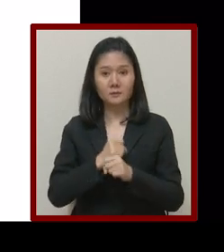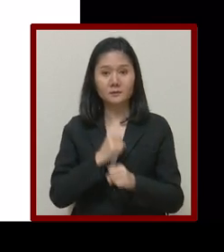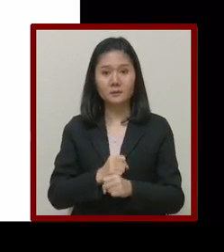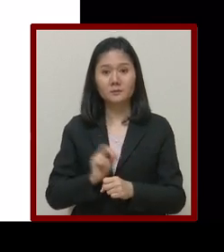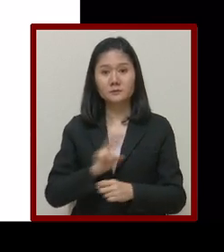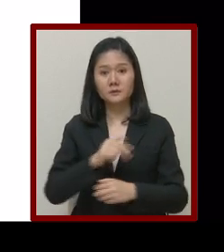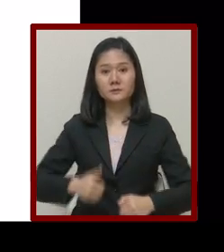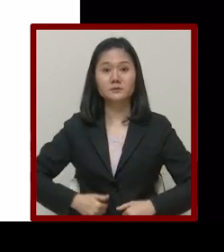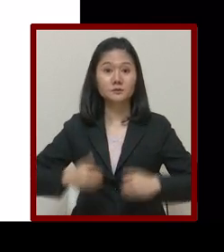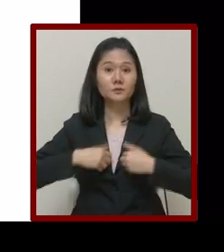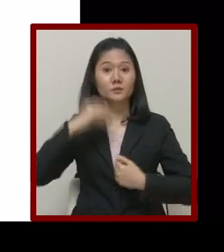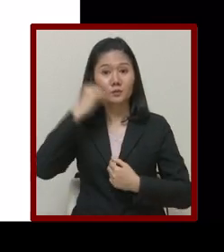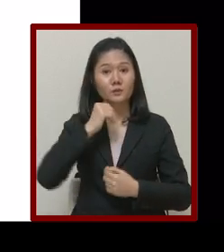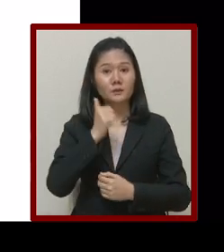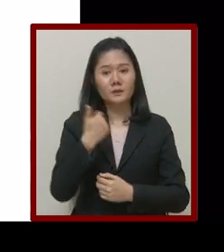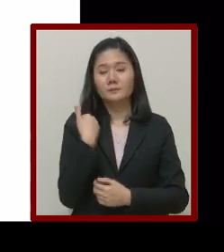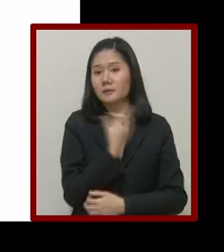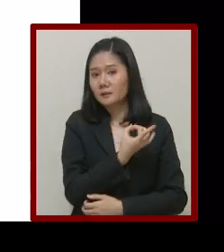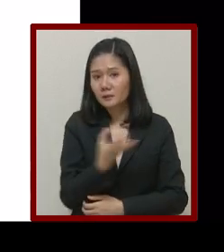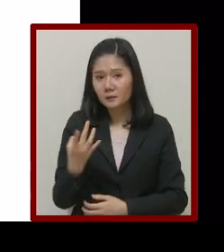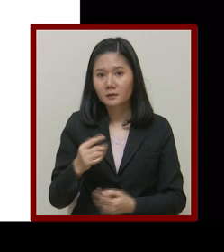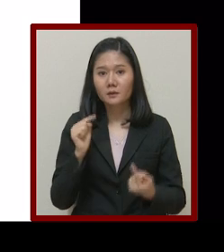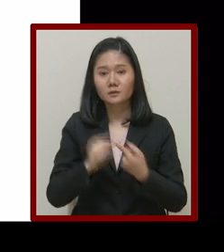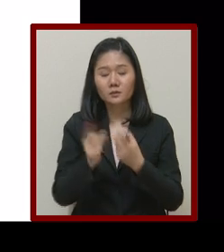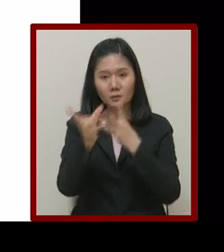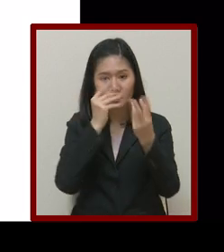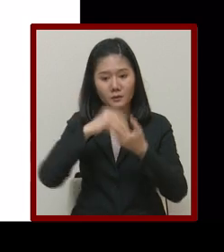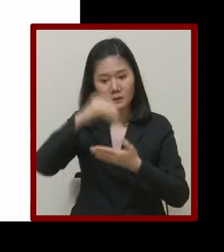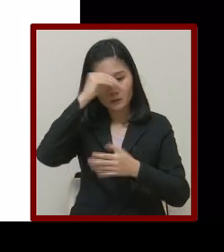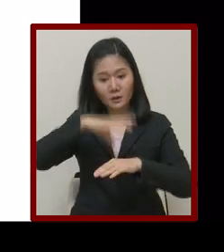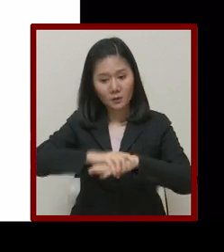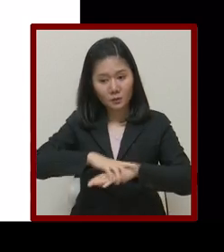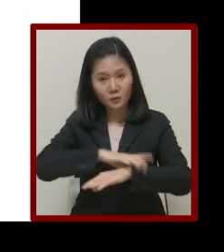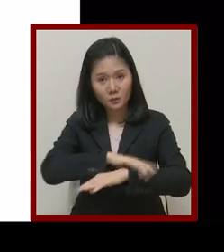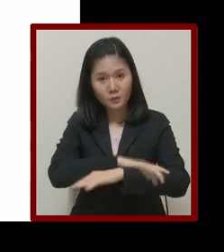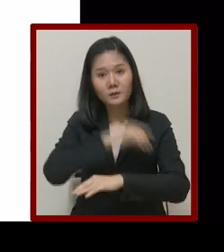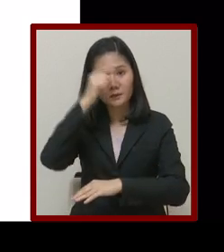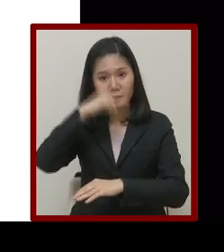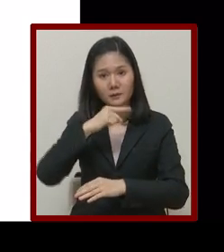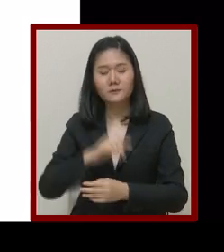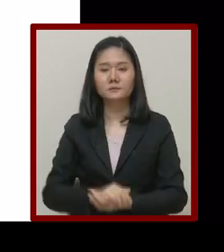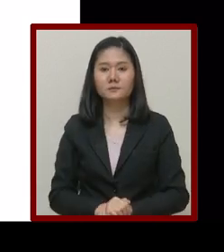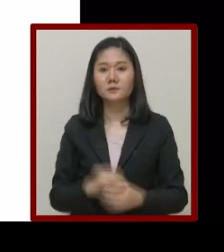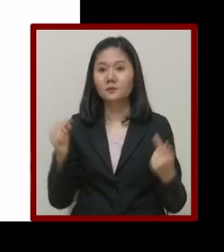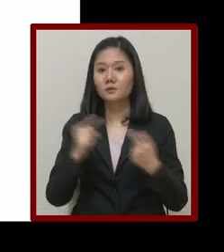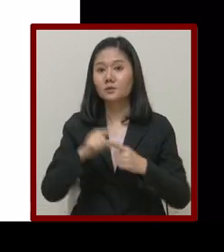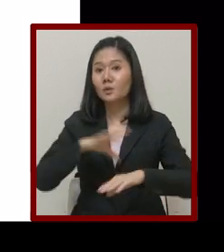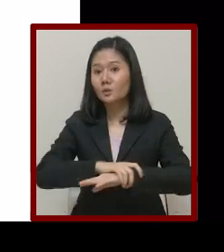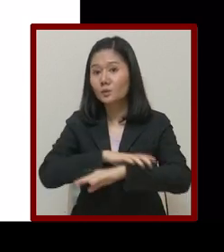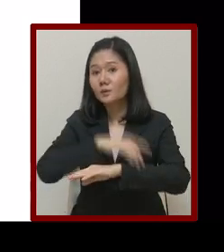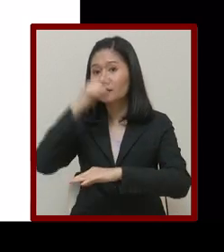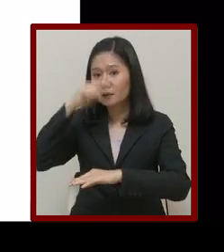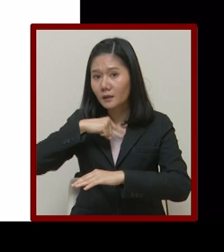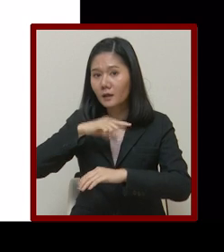กต์ใช้ในชีวิตประจำวันเนี่ยมีอะไรบ้างหลังจากที่ได้ศึกษาเรื่องของการนวดแล้วการนวดไทยเรื่องของการนวดแผนไท